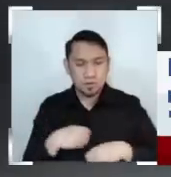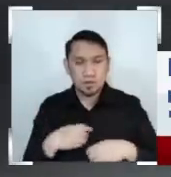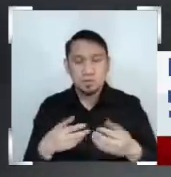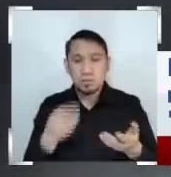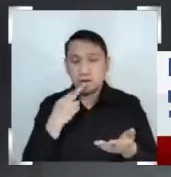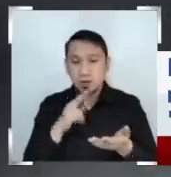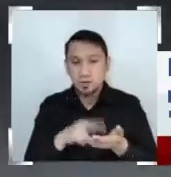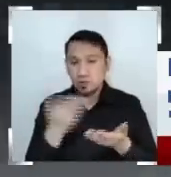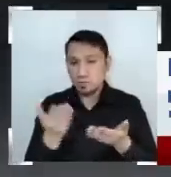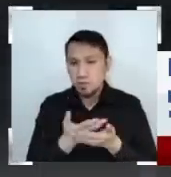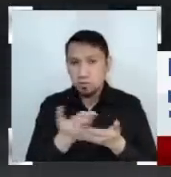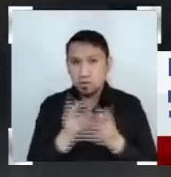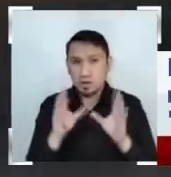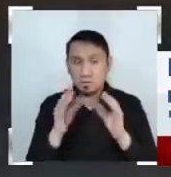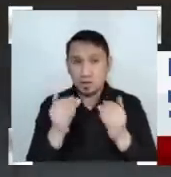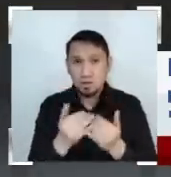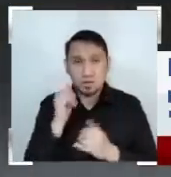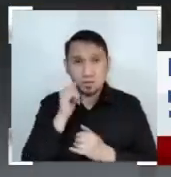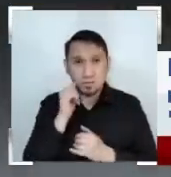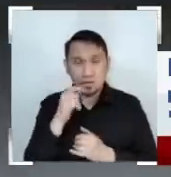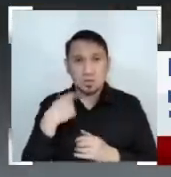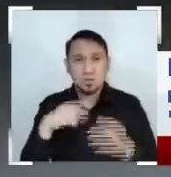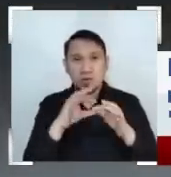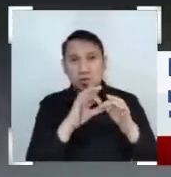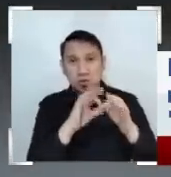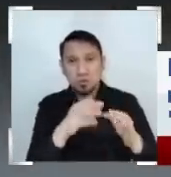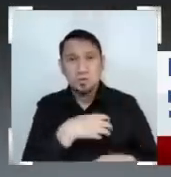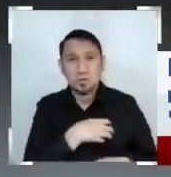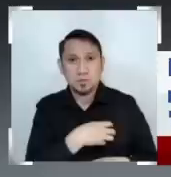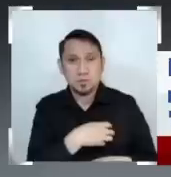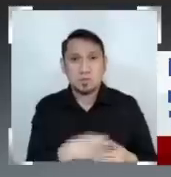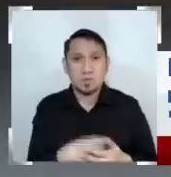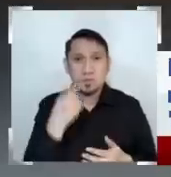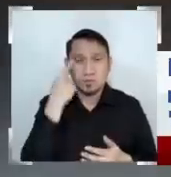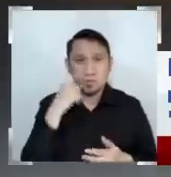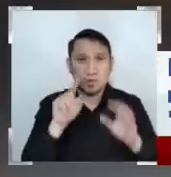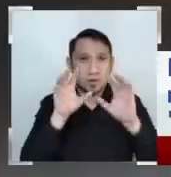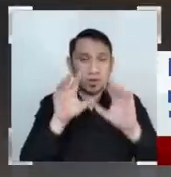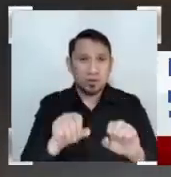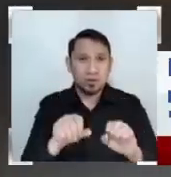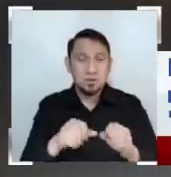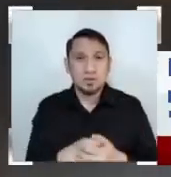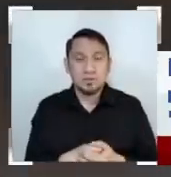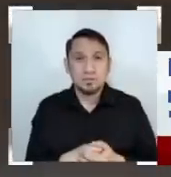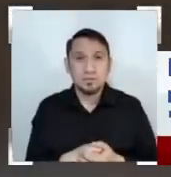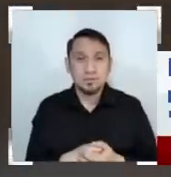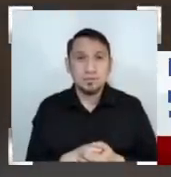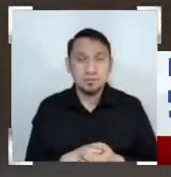babaeng suspect. Kaya nakapag-coordinate sila sa PNP Anti-Cybercrime Group para sa pag-aresto. Tapos itinabasan niyo po kung isa